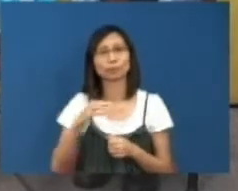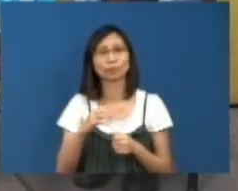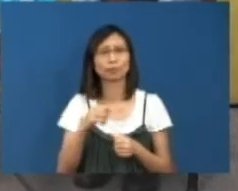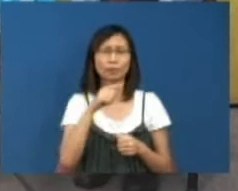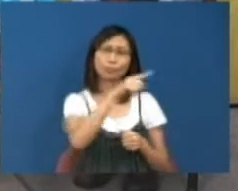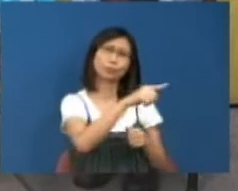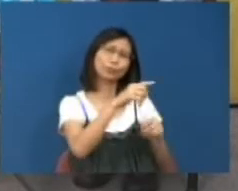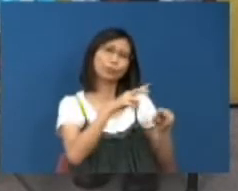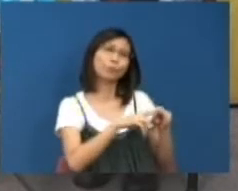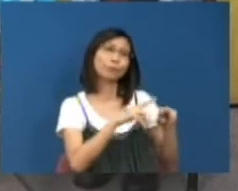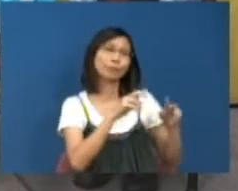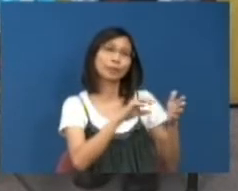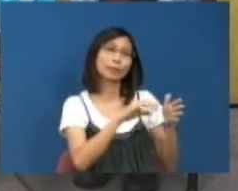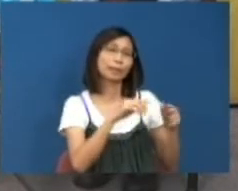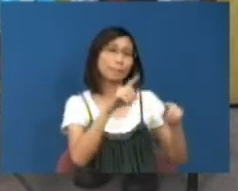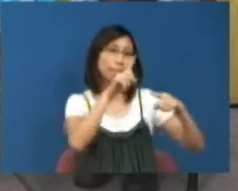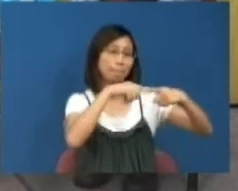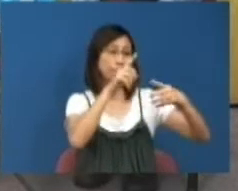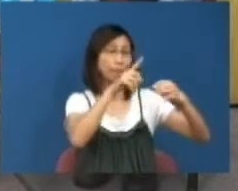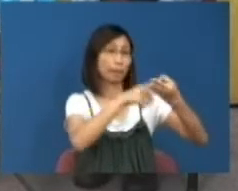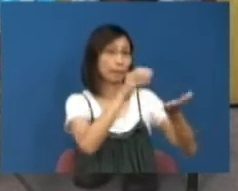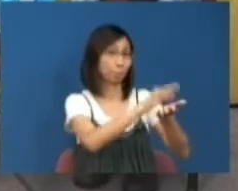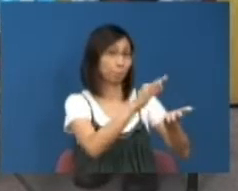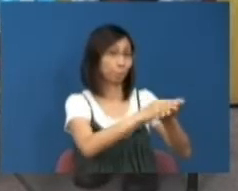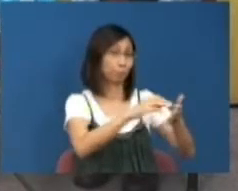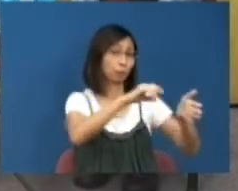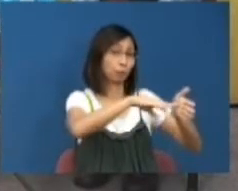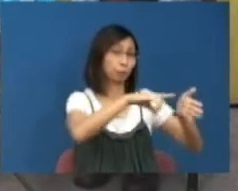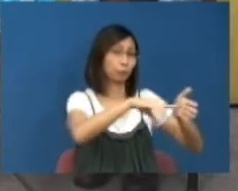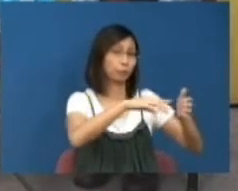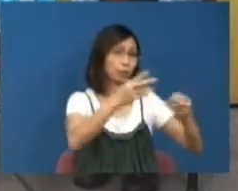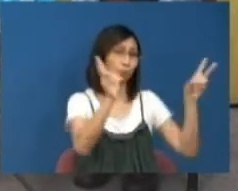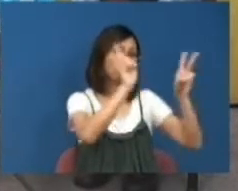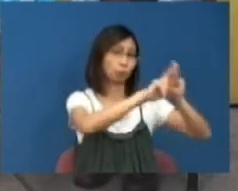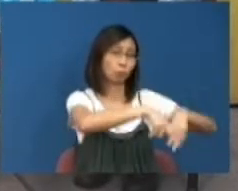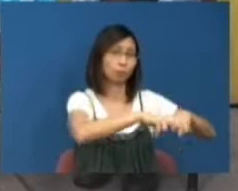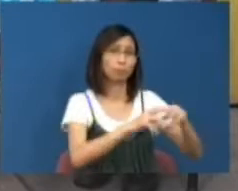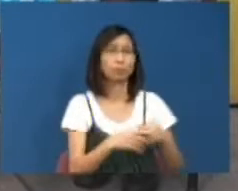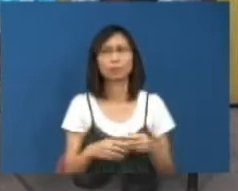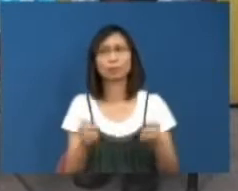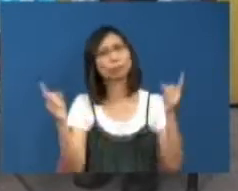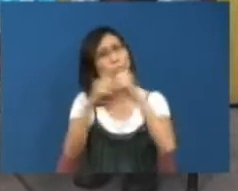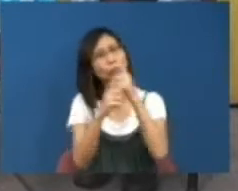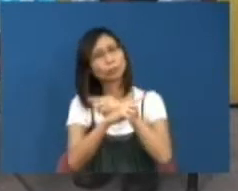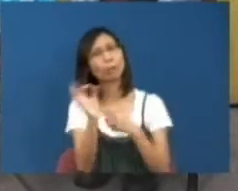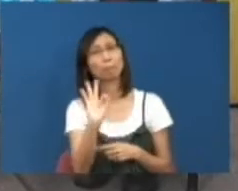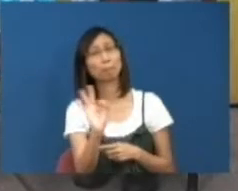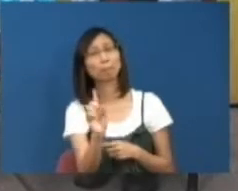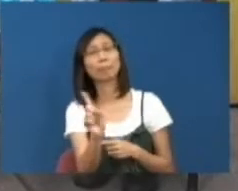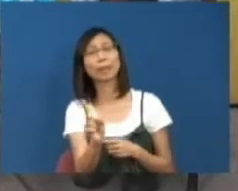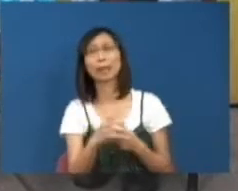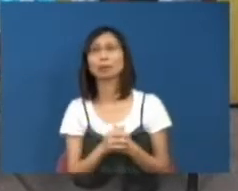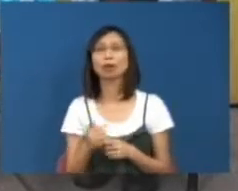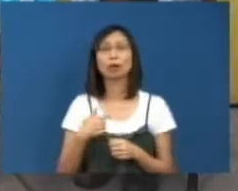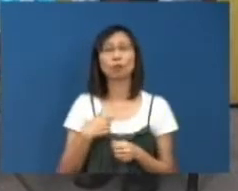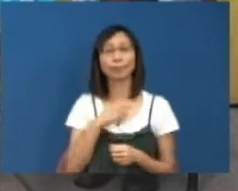廠都要關閉嘅話咧，咁我哋揾咩代替呢樣嘢咧？ 嗱，咁雖然啊，我本人咧嚇就係唔反對核